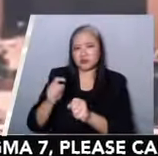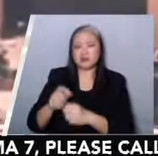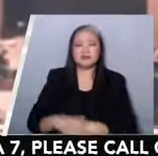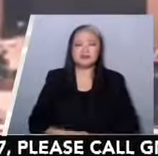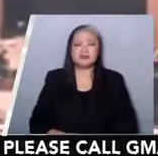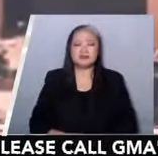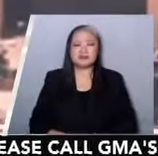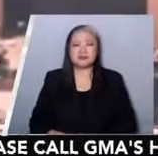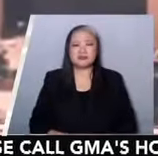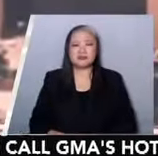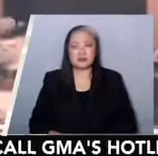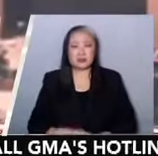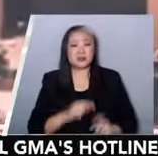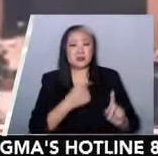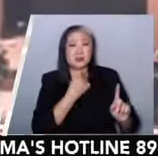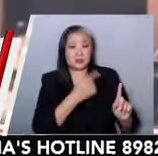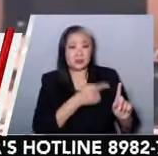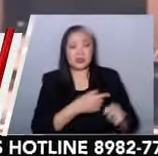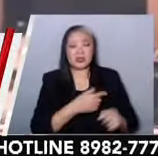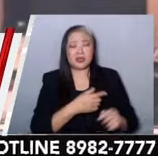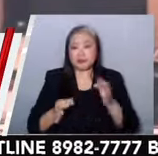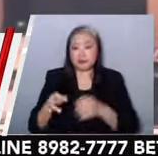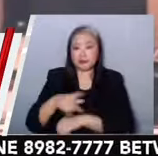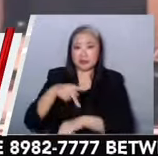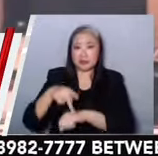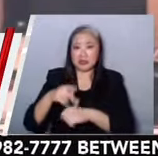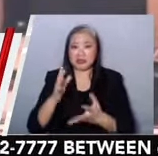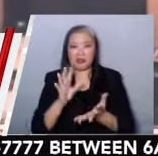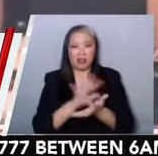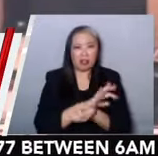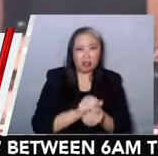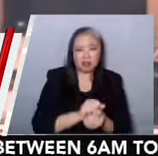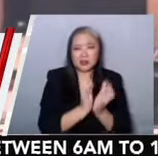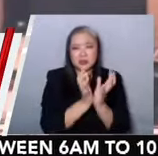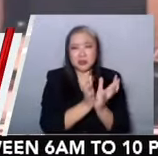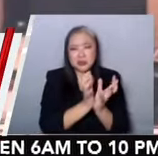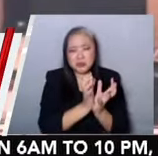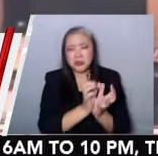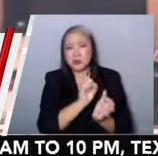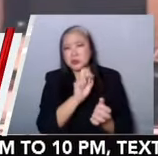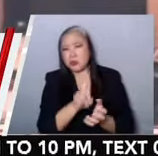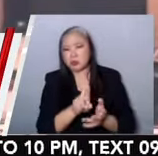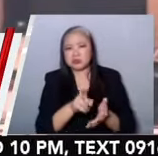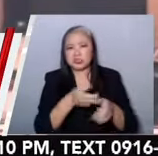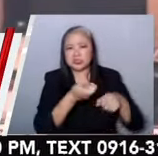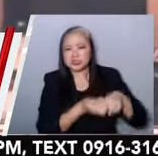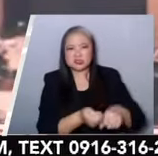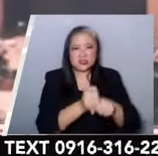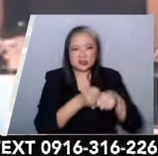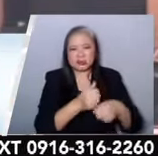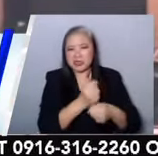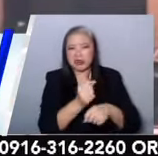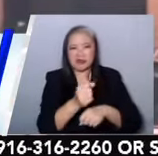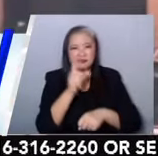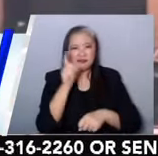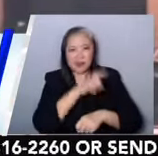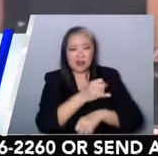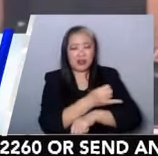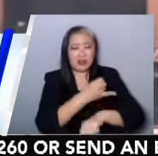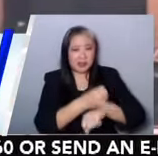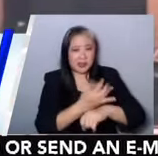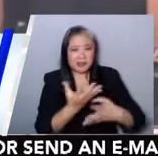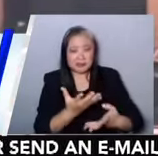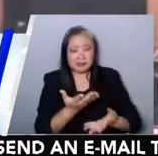ay, crushing the corals or gumagawa ng artificial islands, pwede sigurong sabihin ng China na tayo